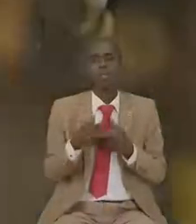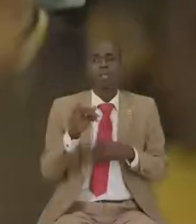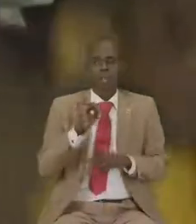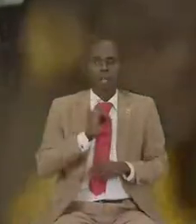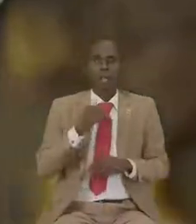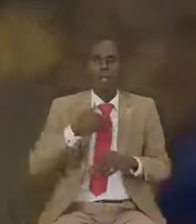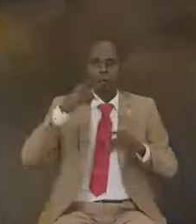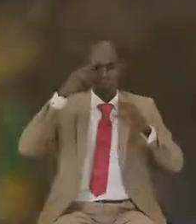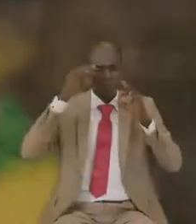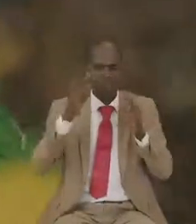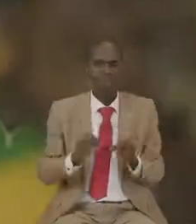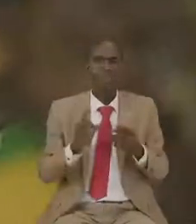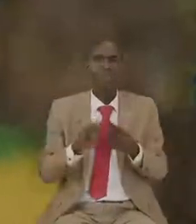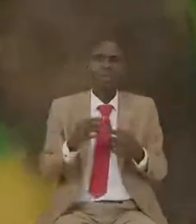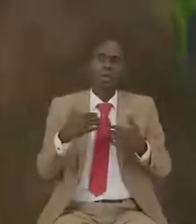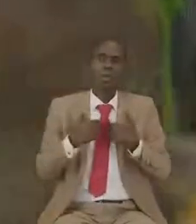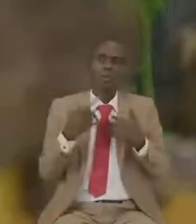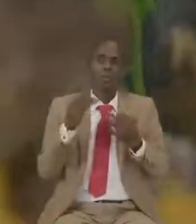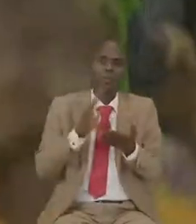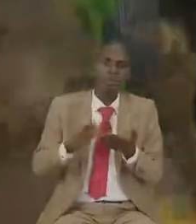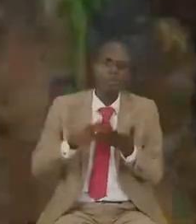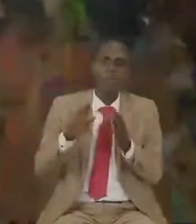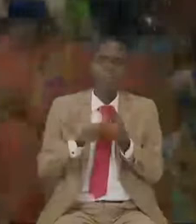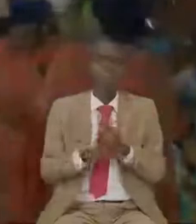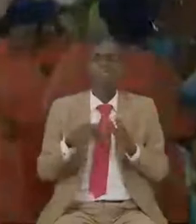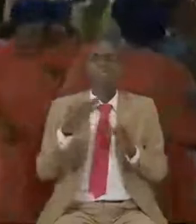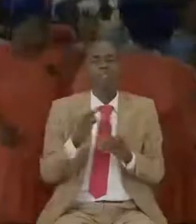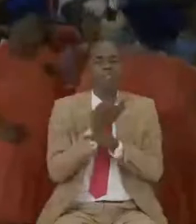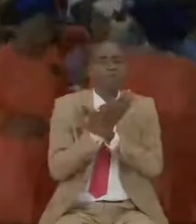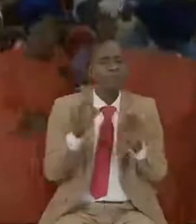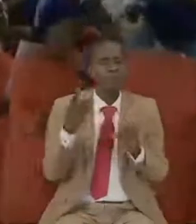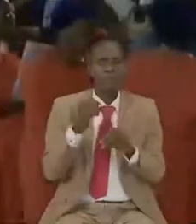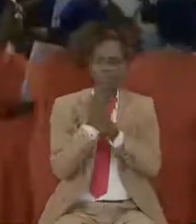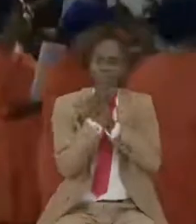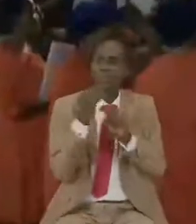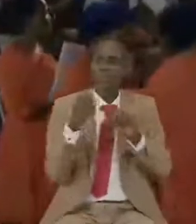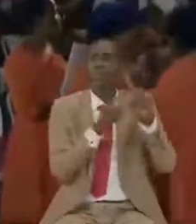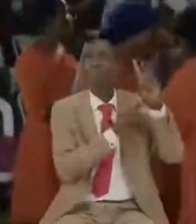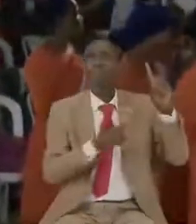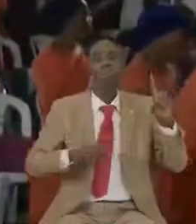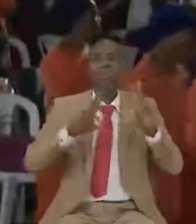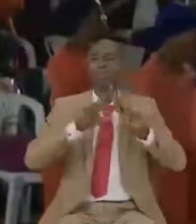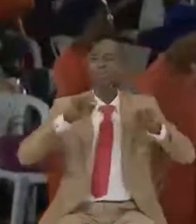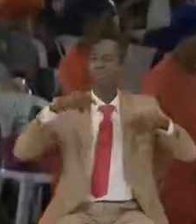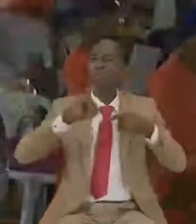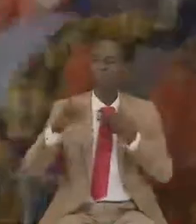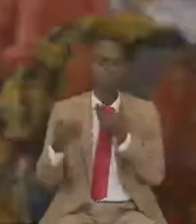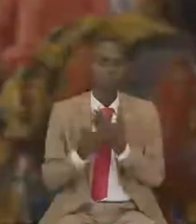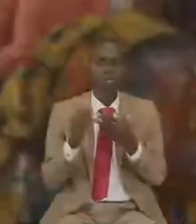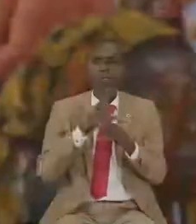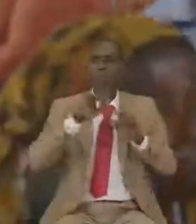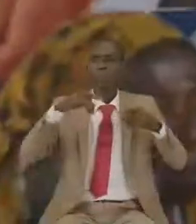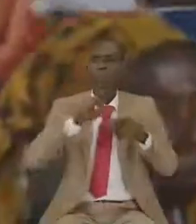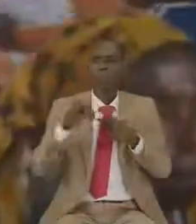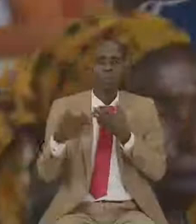de retour, pas de retour. Je décide d'avoir le pardon, la libération du Seigneur.